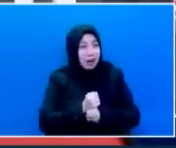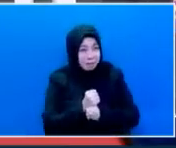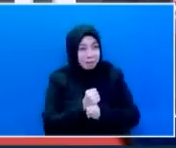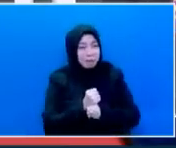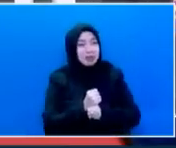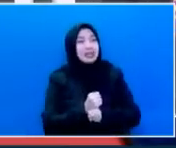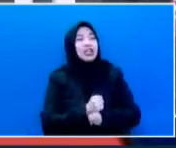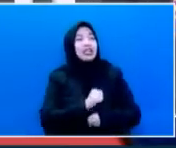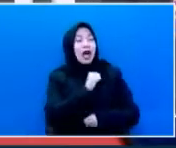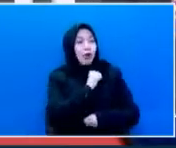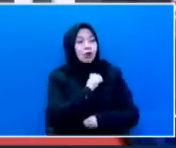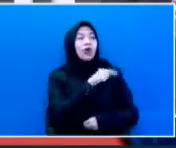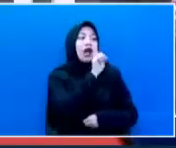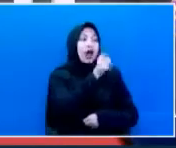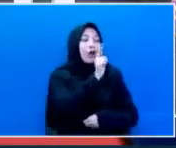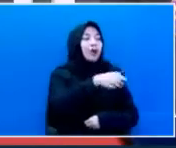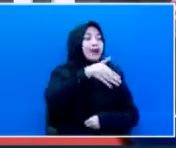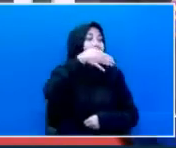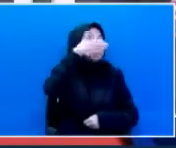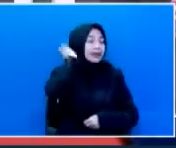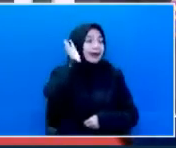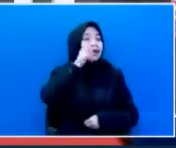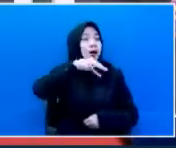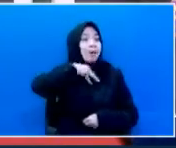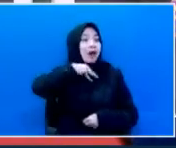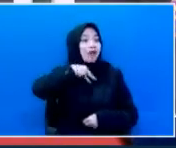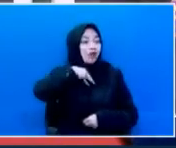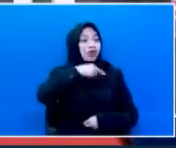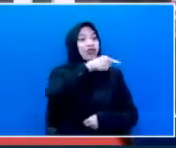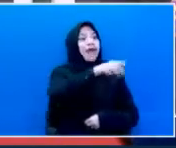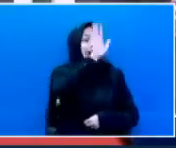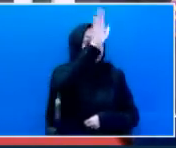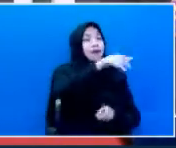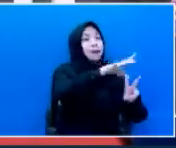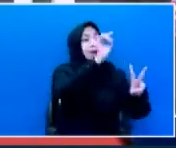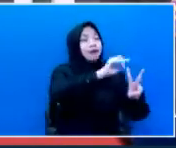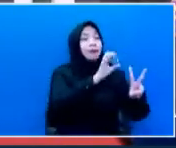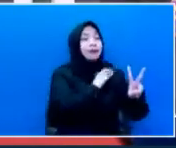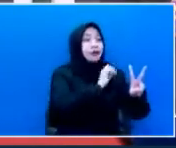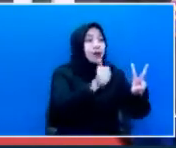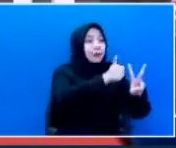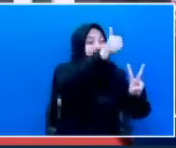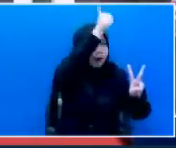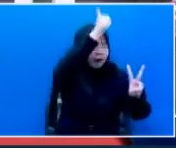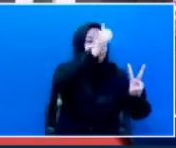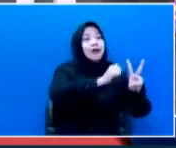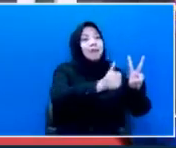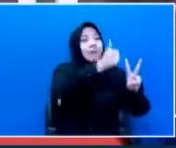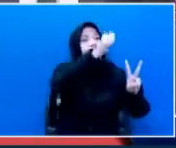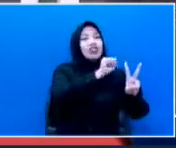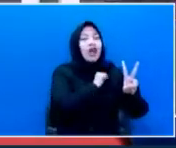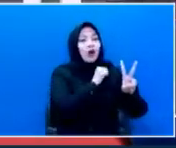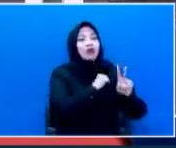banyak koreksi terkait dengan eh kebijakan Presiden Jokowi meskipun sudah diundang-undangkan IKN tetapi